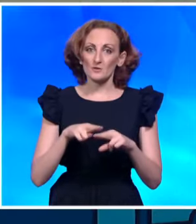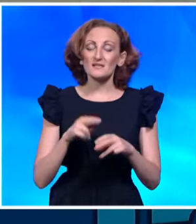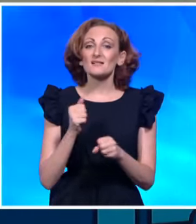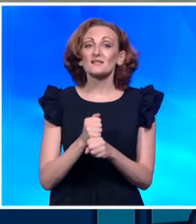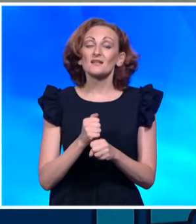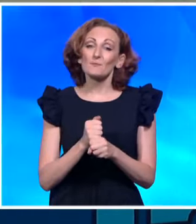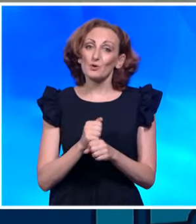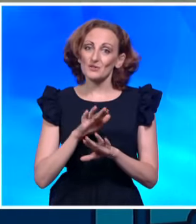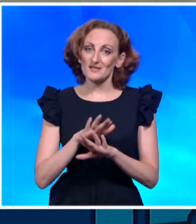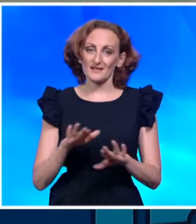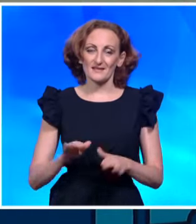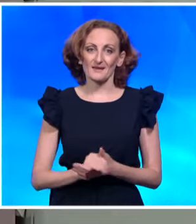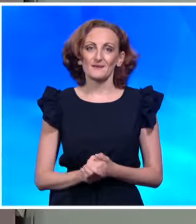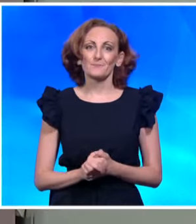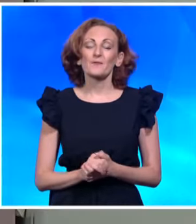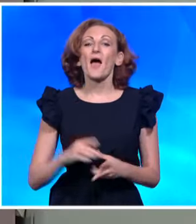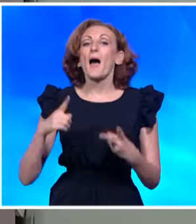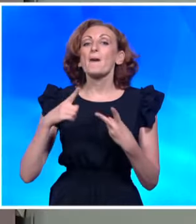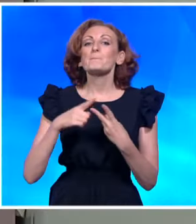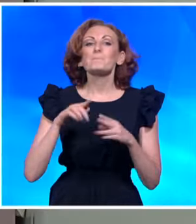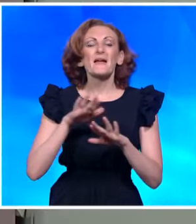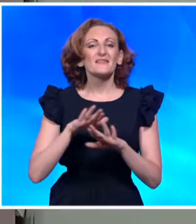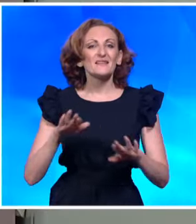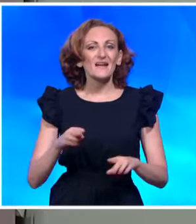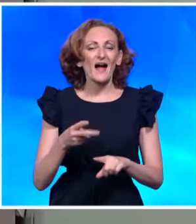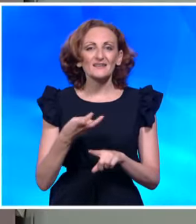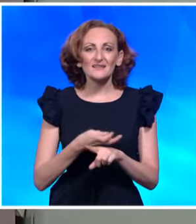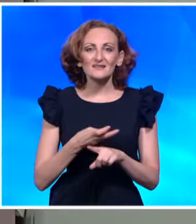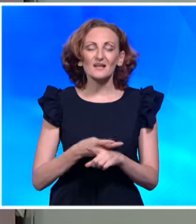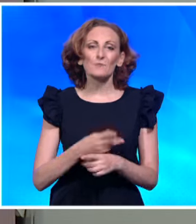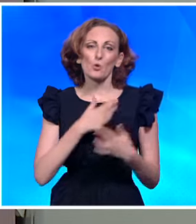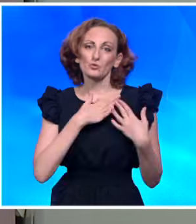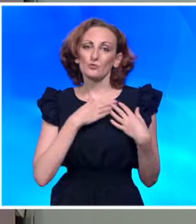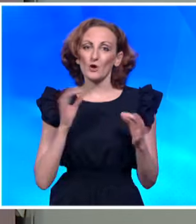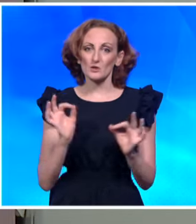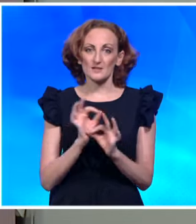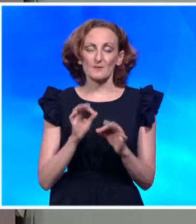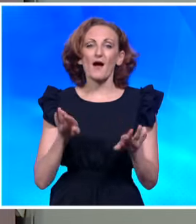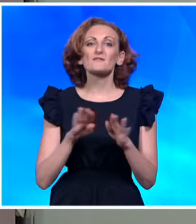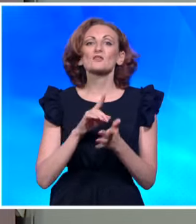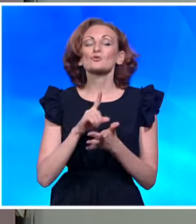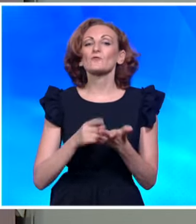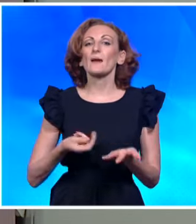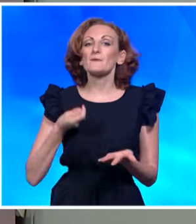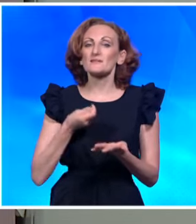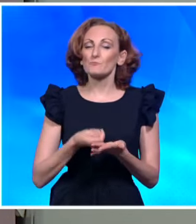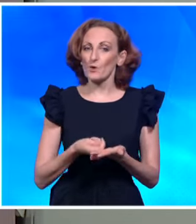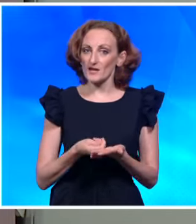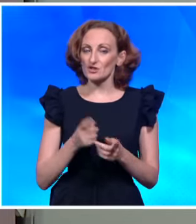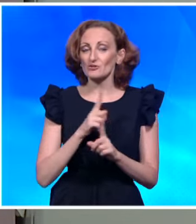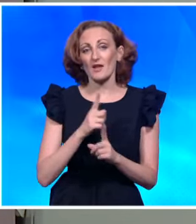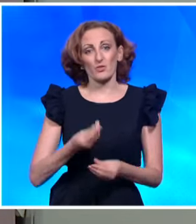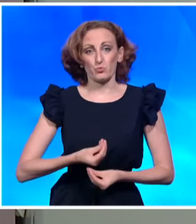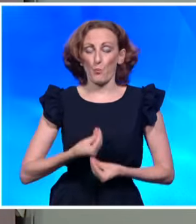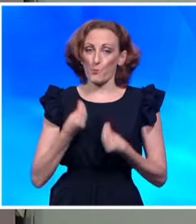– децата. Педиатрията е изключително отговорна специалност. В същото време заплащането не е толкова